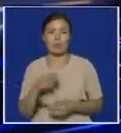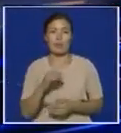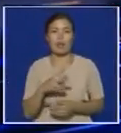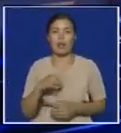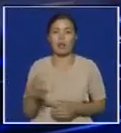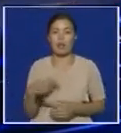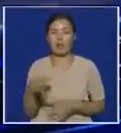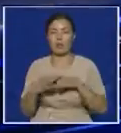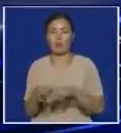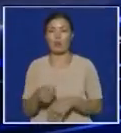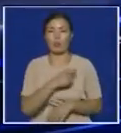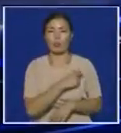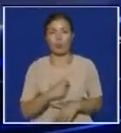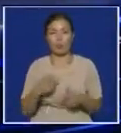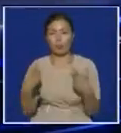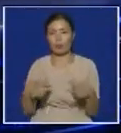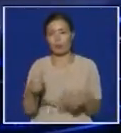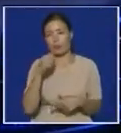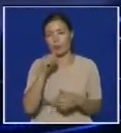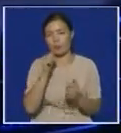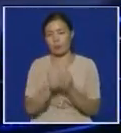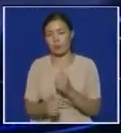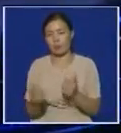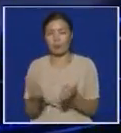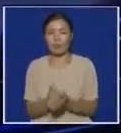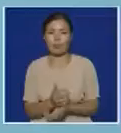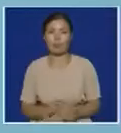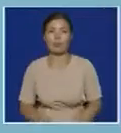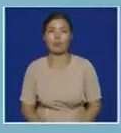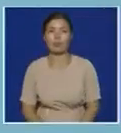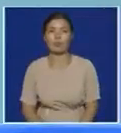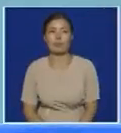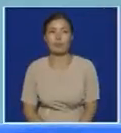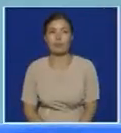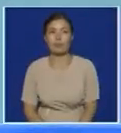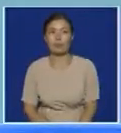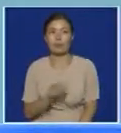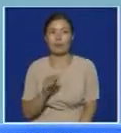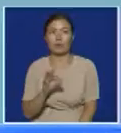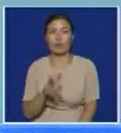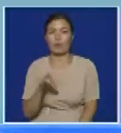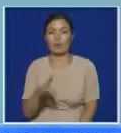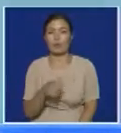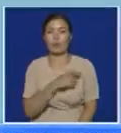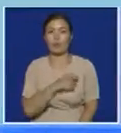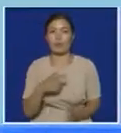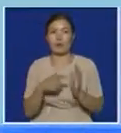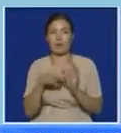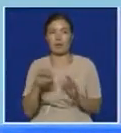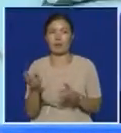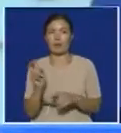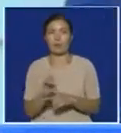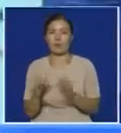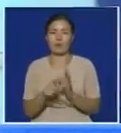Чангмай қаласында өткен төрешілердің сынақ емтиханынан сүрінбей өткен. Жомарт Қобланов дзюдоға 7 жасында келген, 6 жылдан